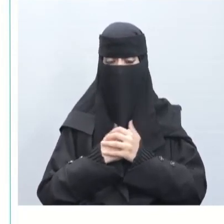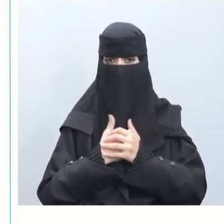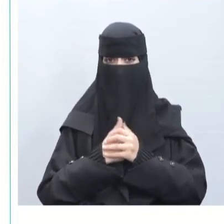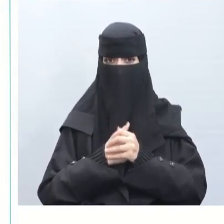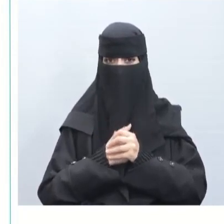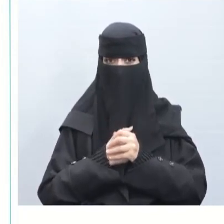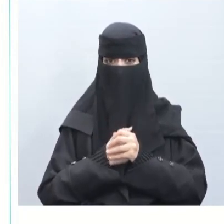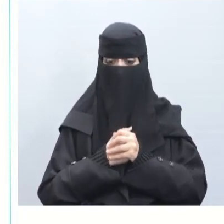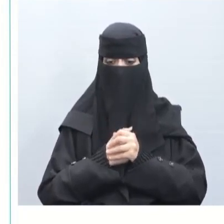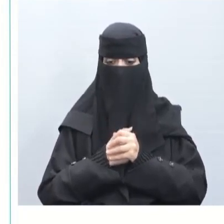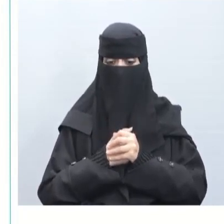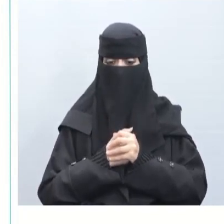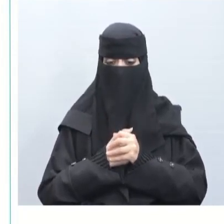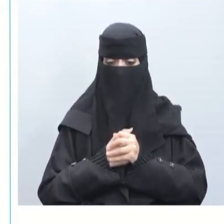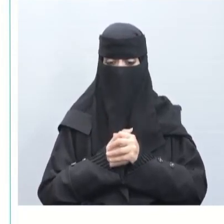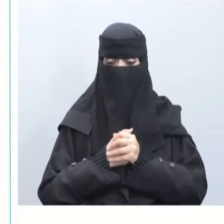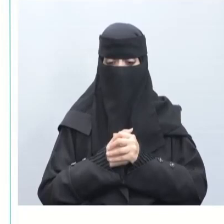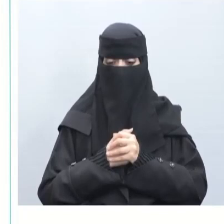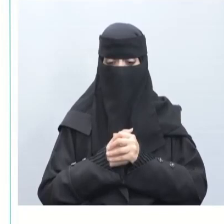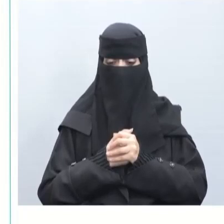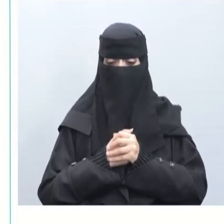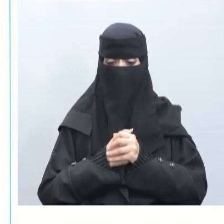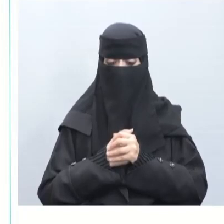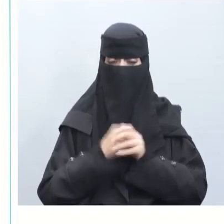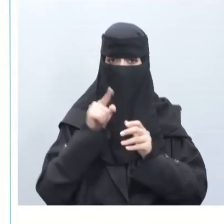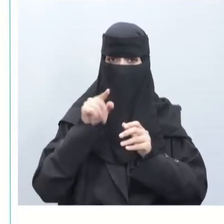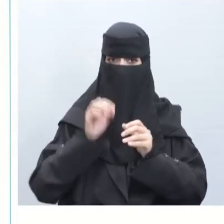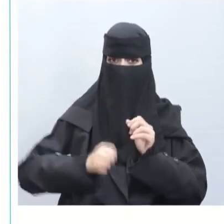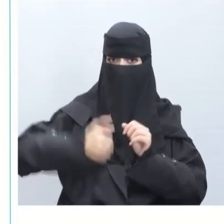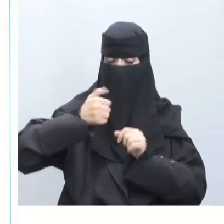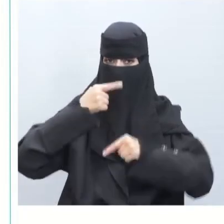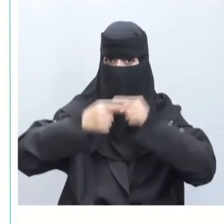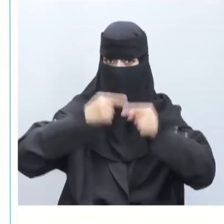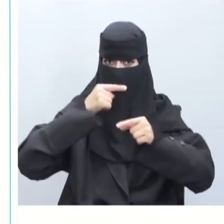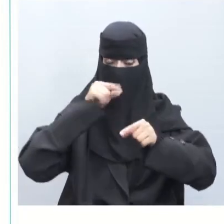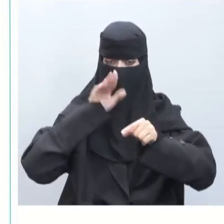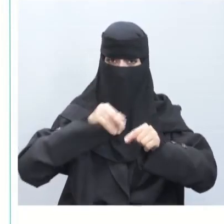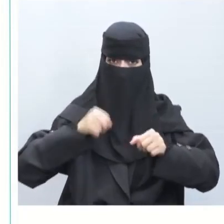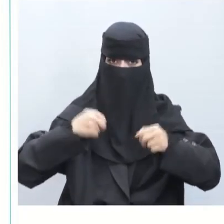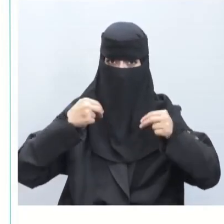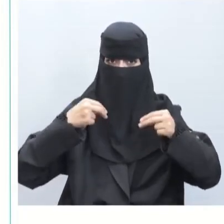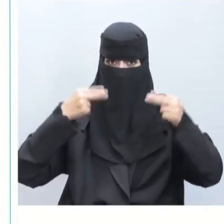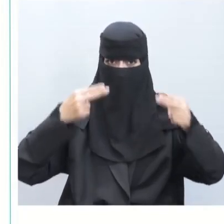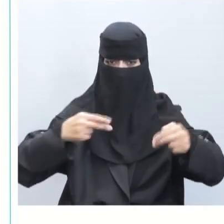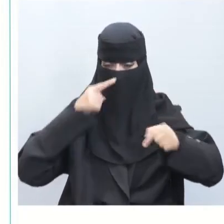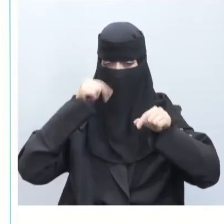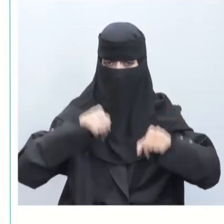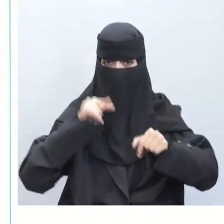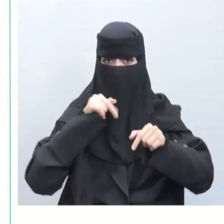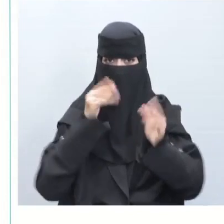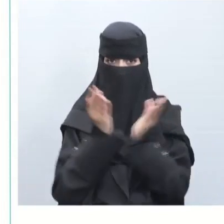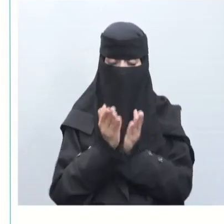لذلك لكي نحقق جدوى تحقق استدام الفعاليه لابد من اجراء دراسه جدوى